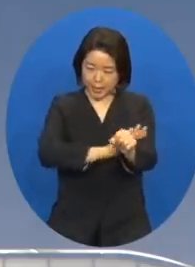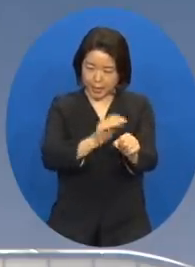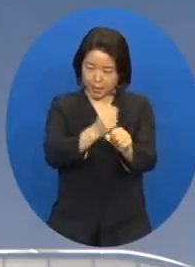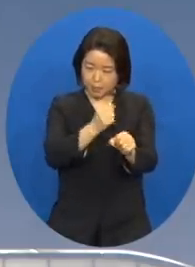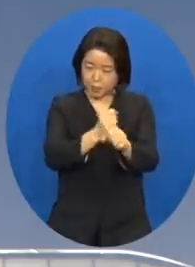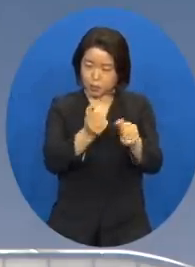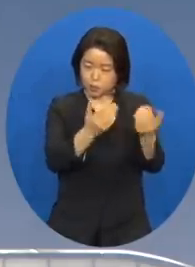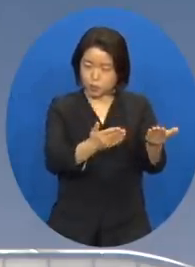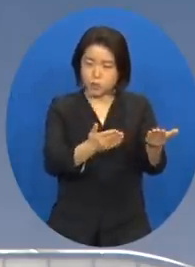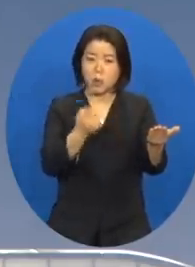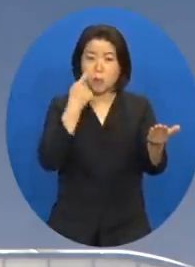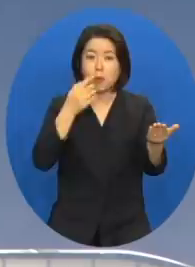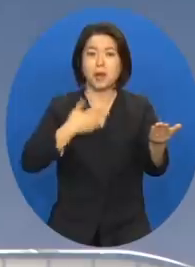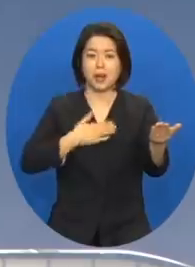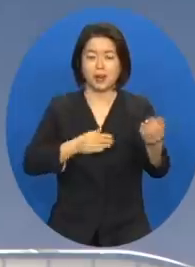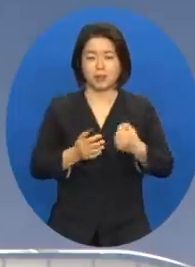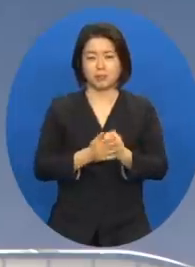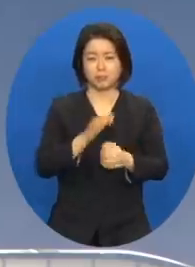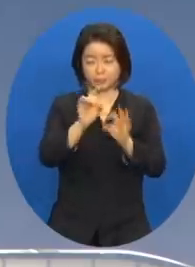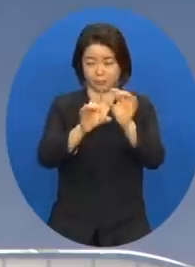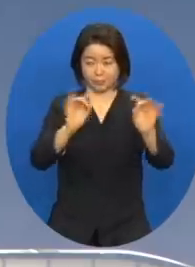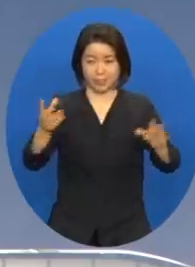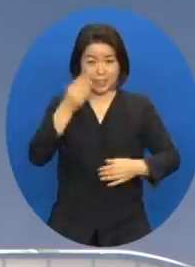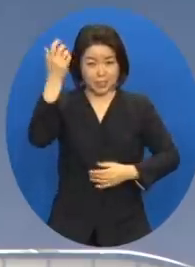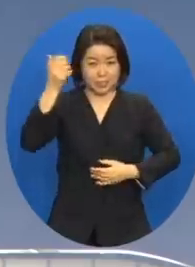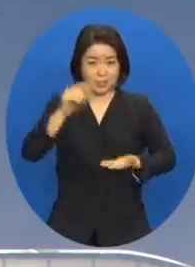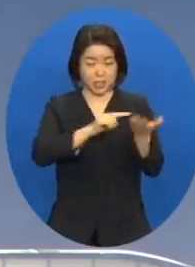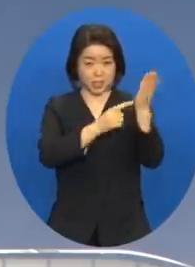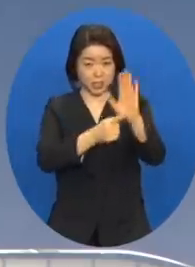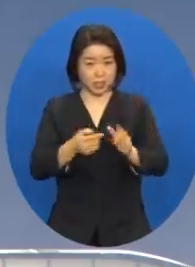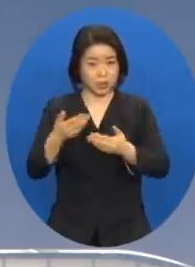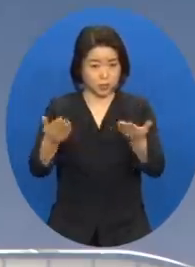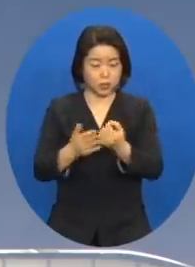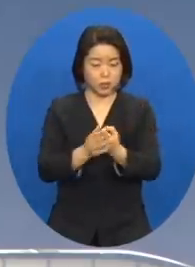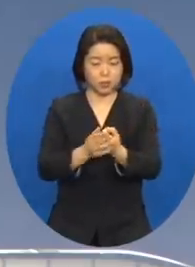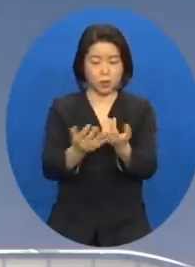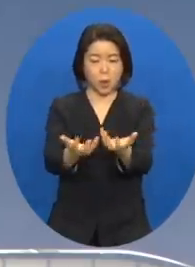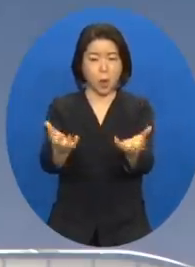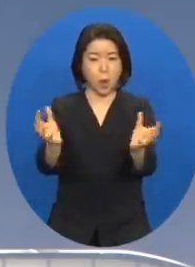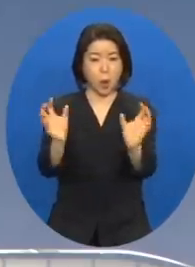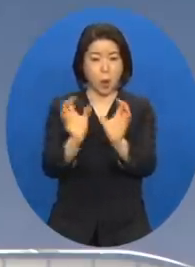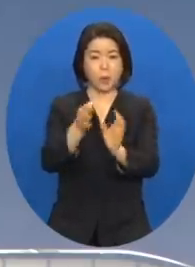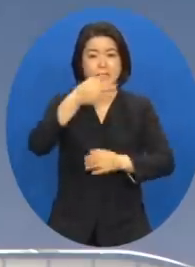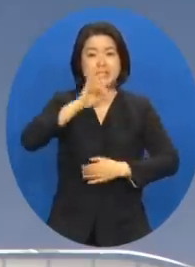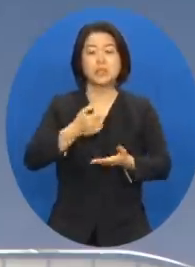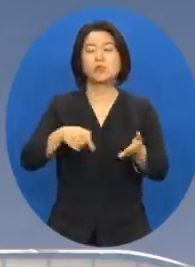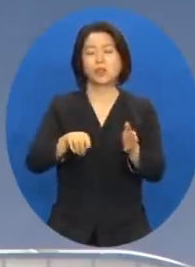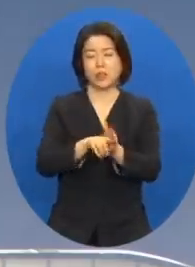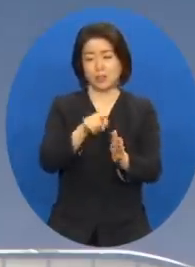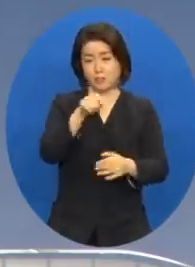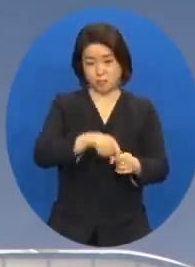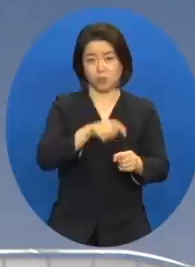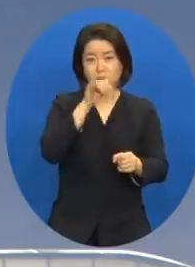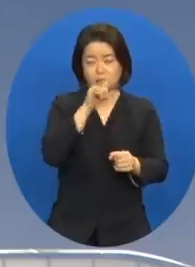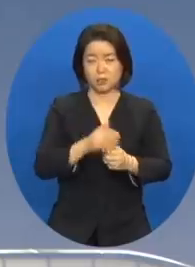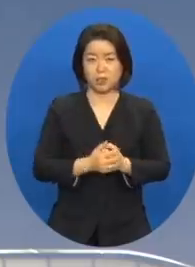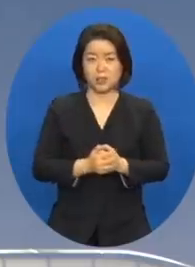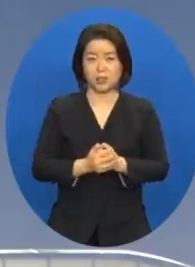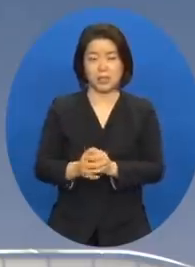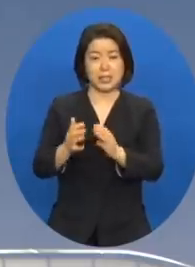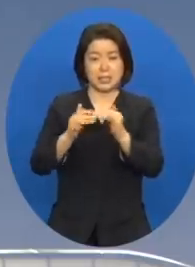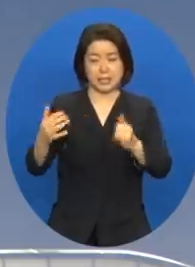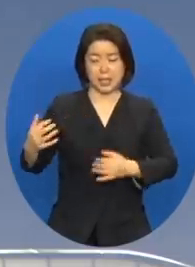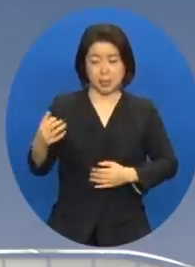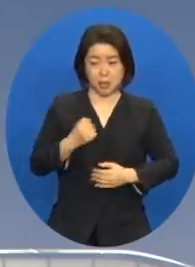각 사람에게 성령을 나타내 주시는 것은 공동 이익을 위한 것입니다. 사람이 가지고 있는